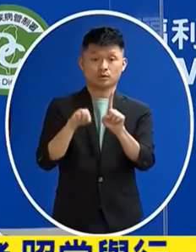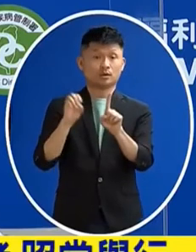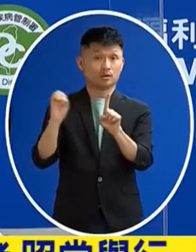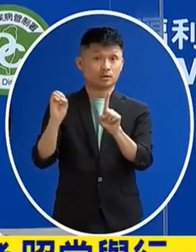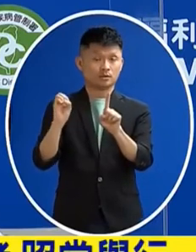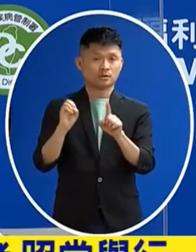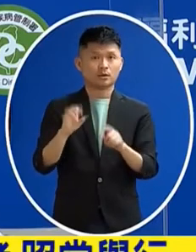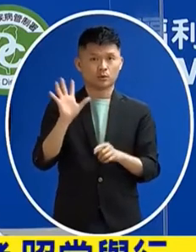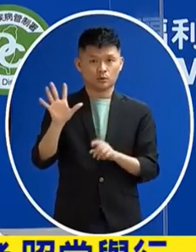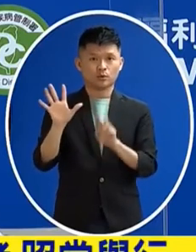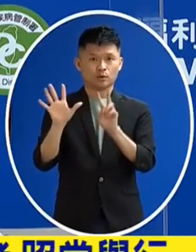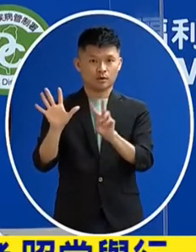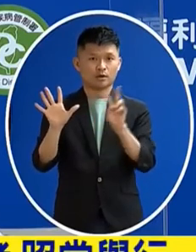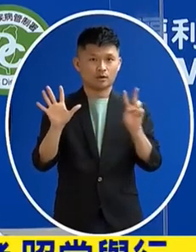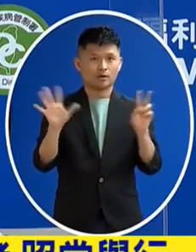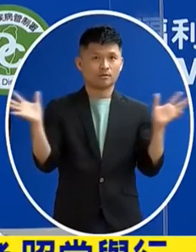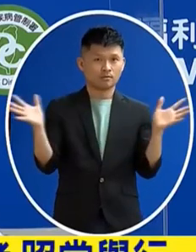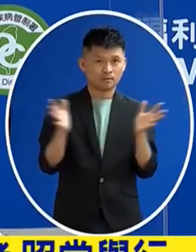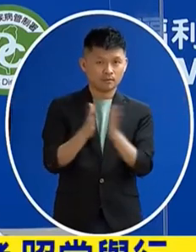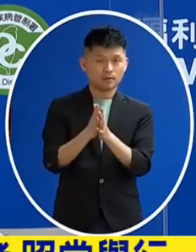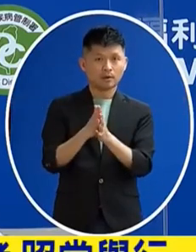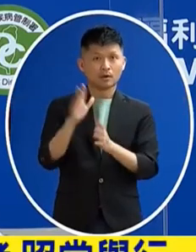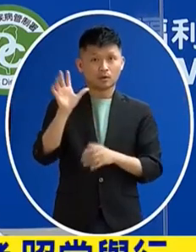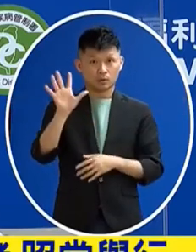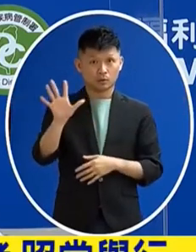用5+2+2哈，等于